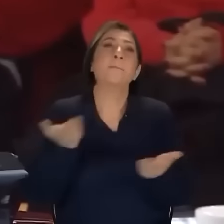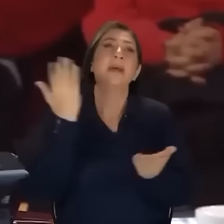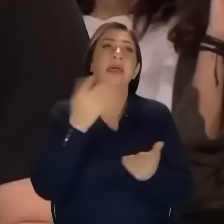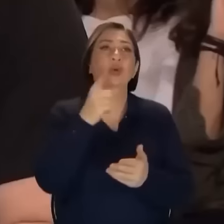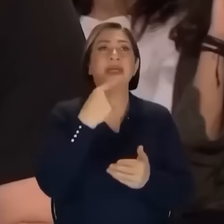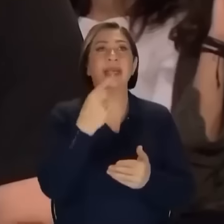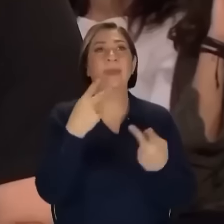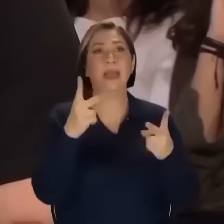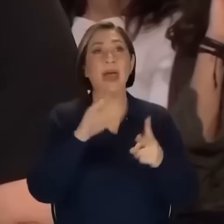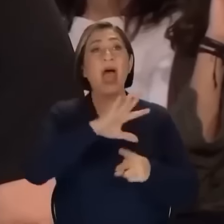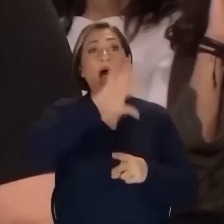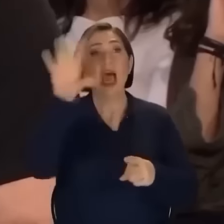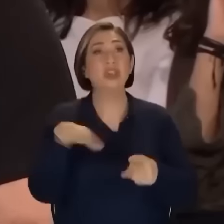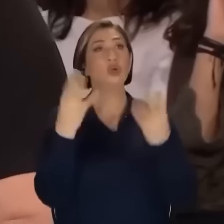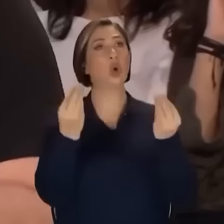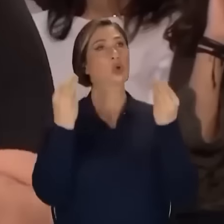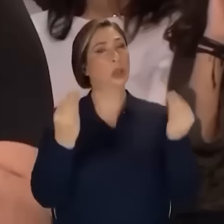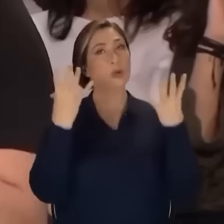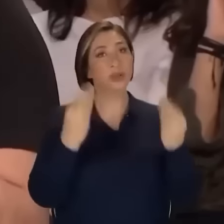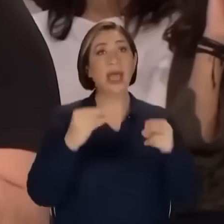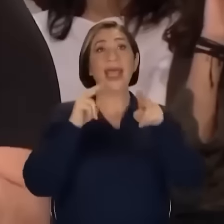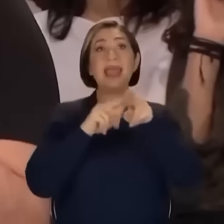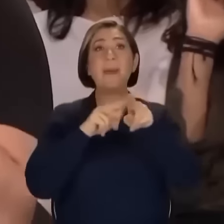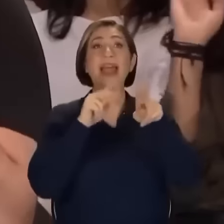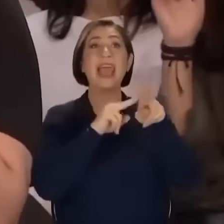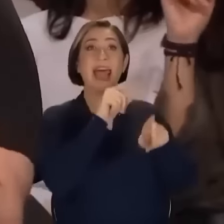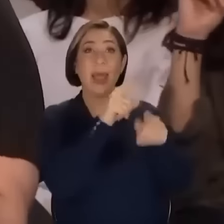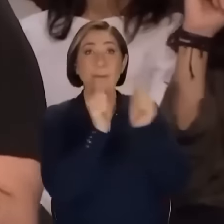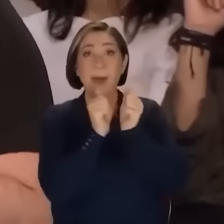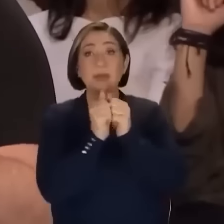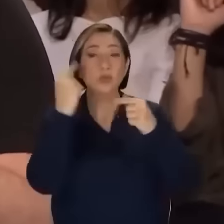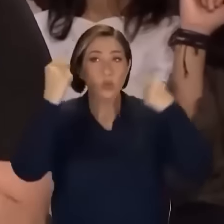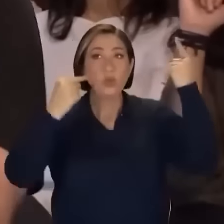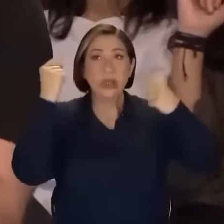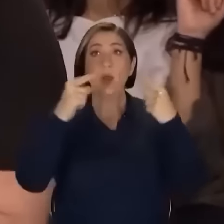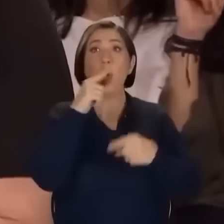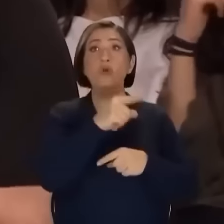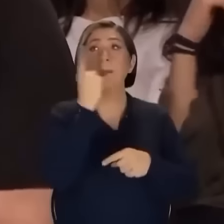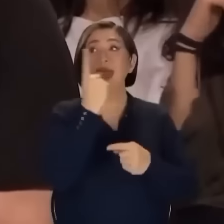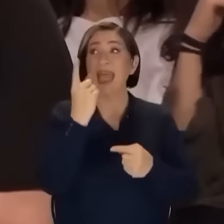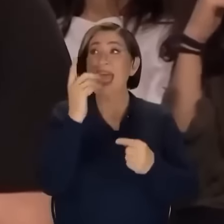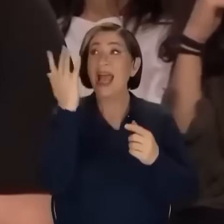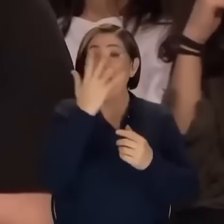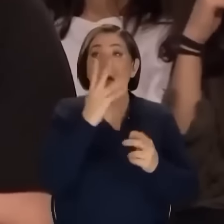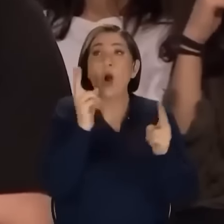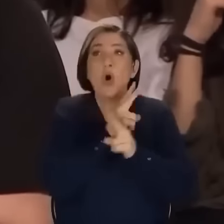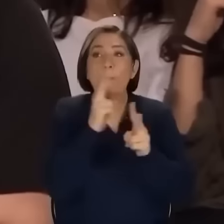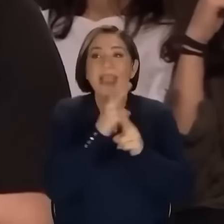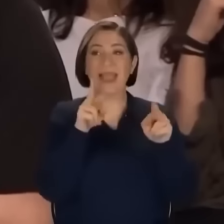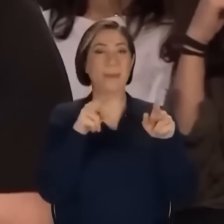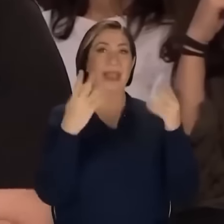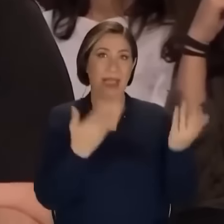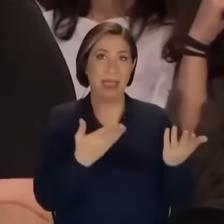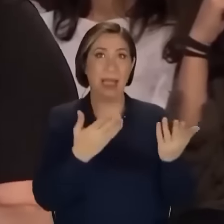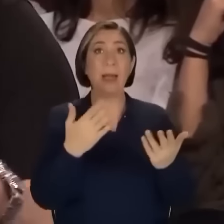şöyle diyebilirim her şey çok güzel olacağı Kemal Kenan'la beraber düşünürken O da bir kara komedi formy